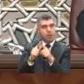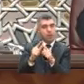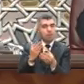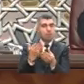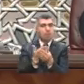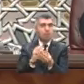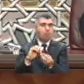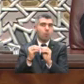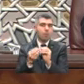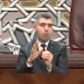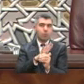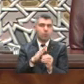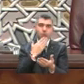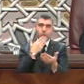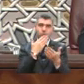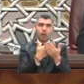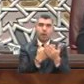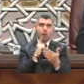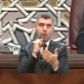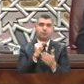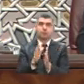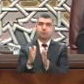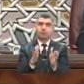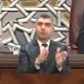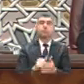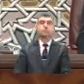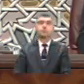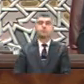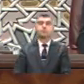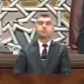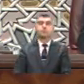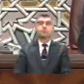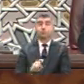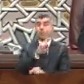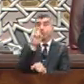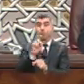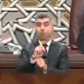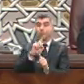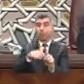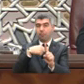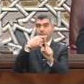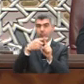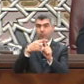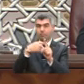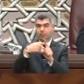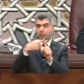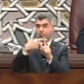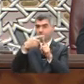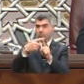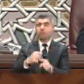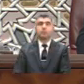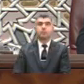والإشكالات. شكرا سيد نائب محترم. هل هناك من تعقيب في إطار التعقيبات الإضافية من أي